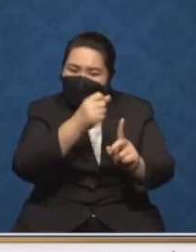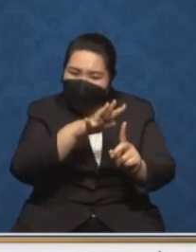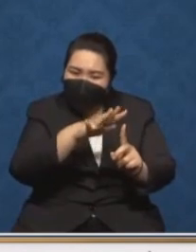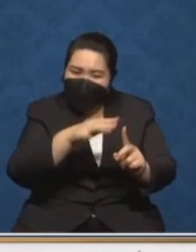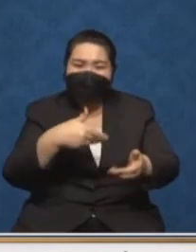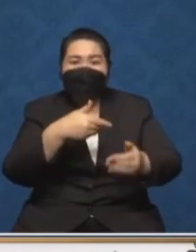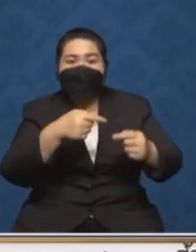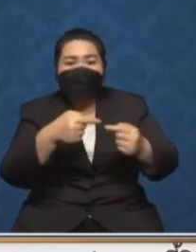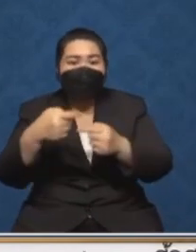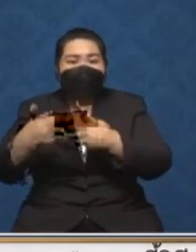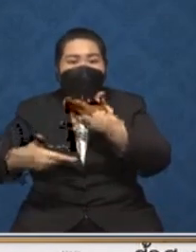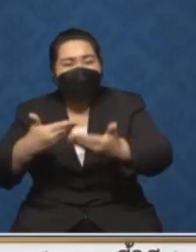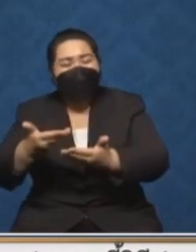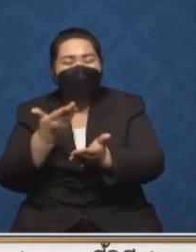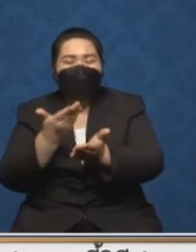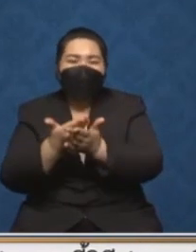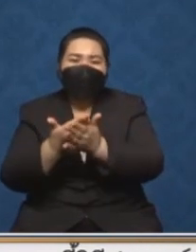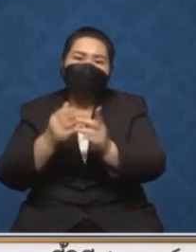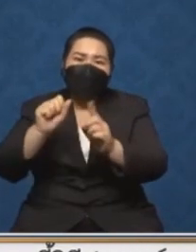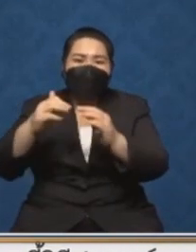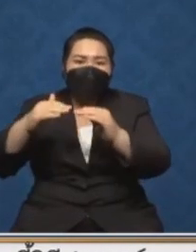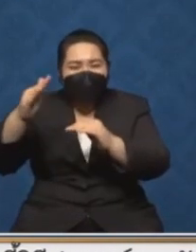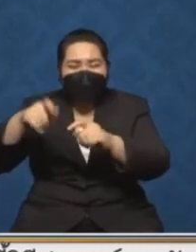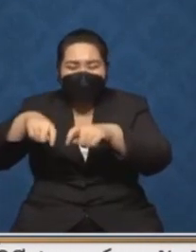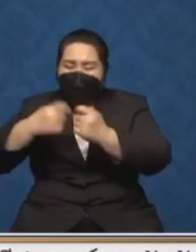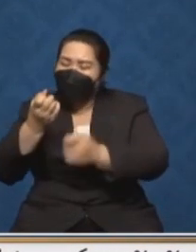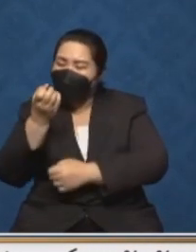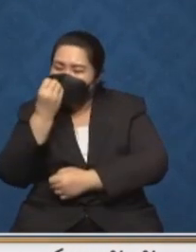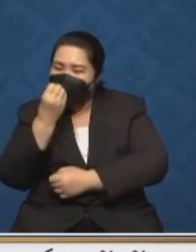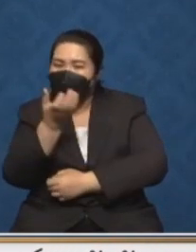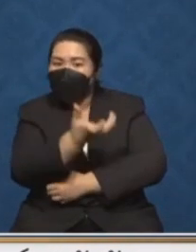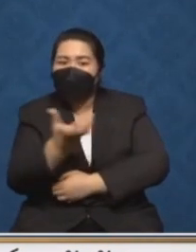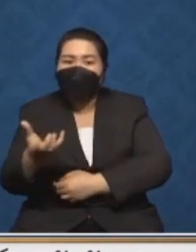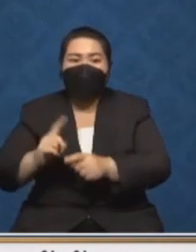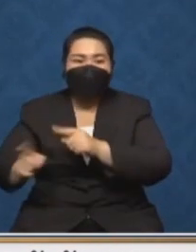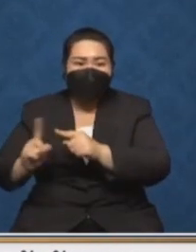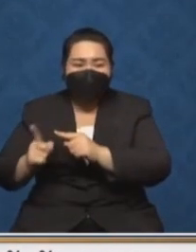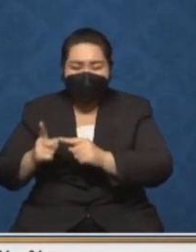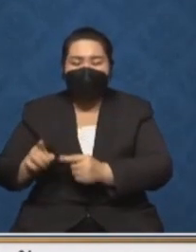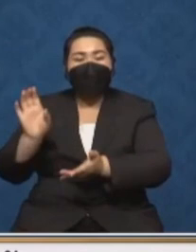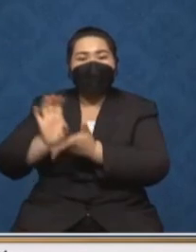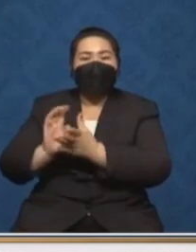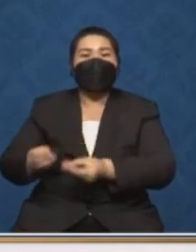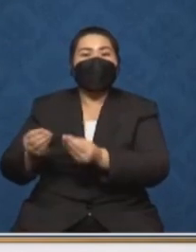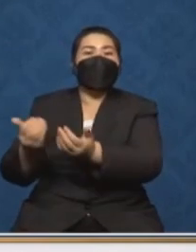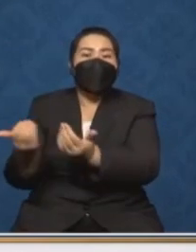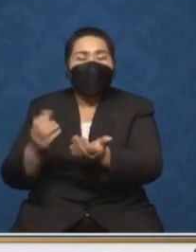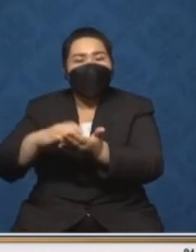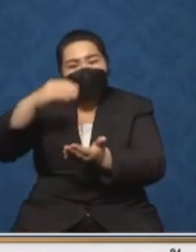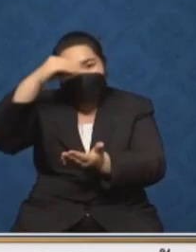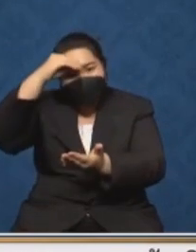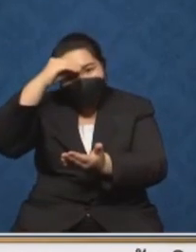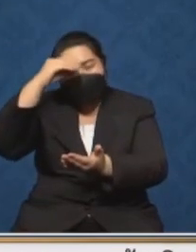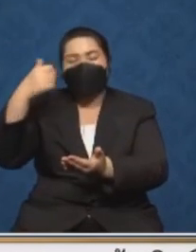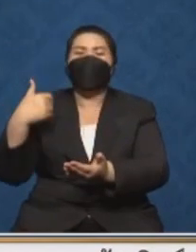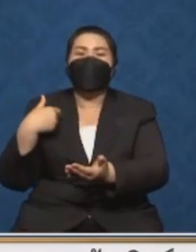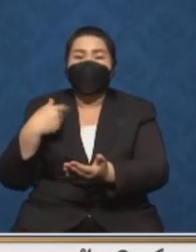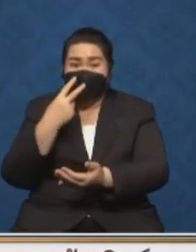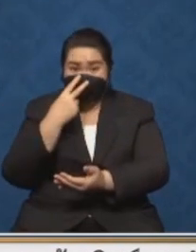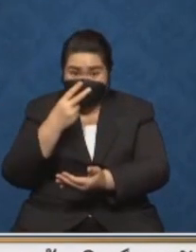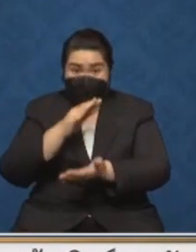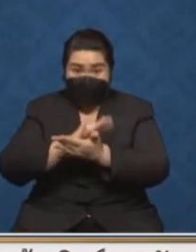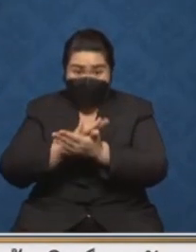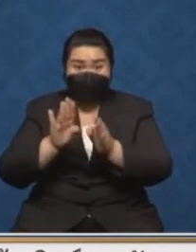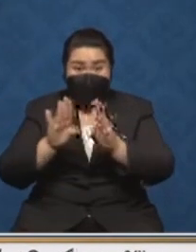าทเหลืออยู่หักค่าอารก็เป็ทุนให้ลูกให้หาน เชียค่าเทิม เห็ไม่เปิดเทิมบ้างก